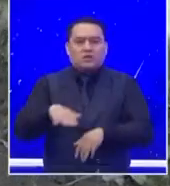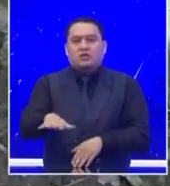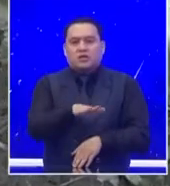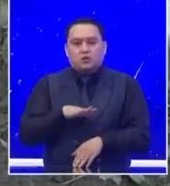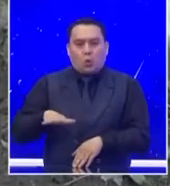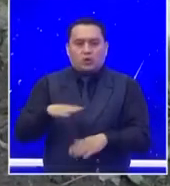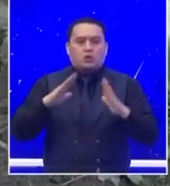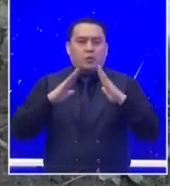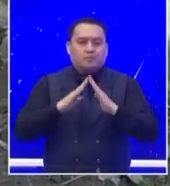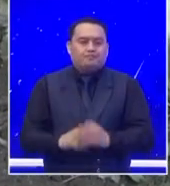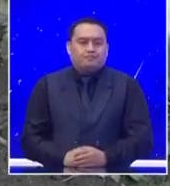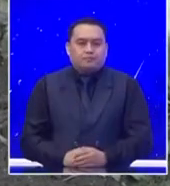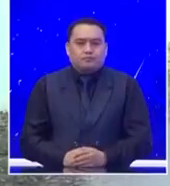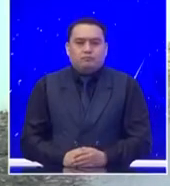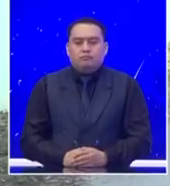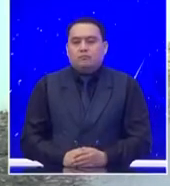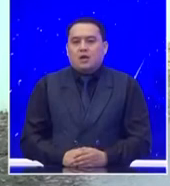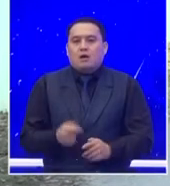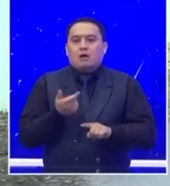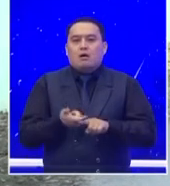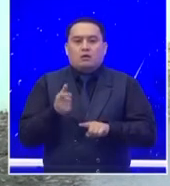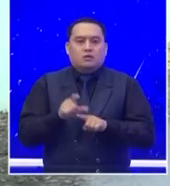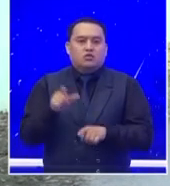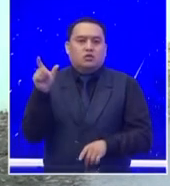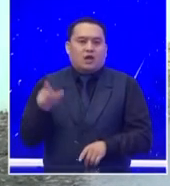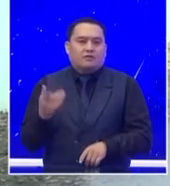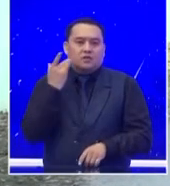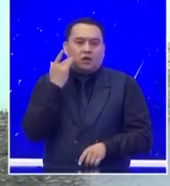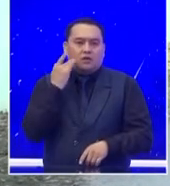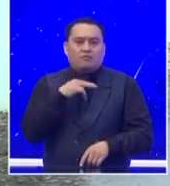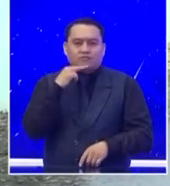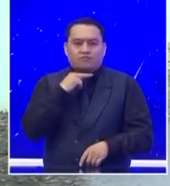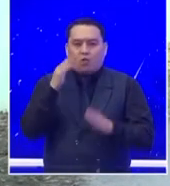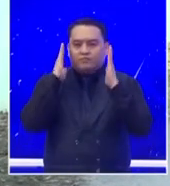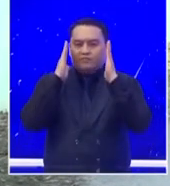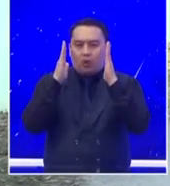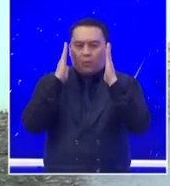территории. Без внимания этот человек никогда не остается. Ну вот у нас компания «Кармовик»